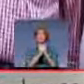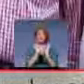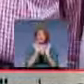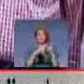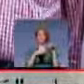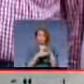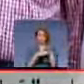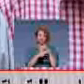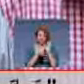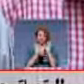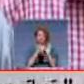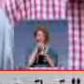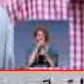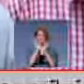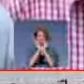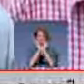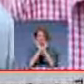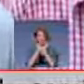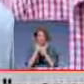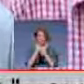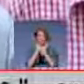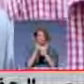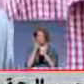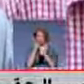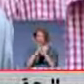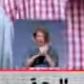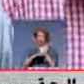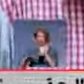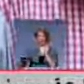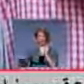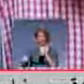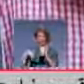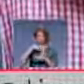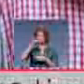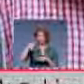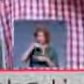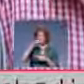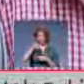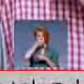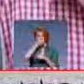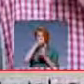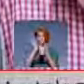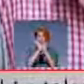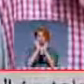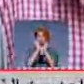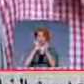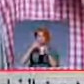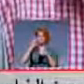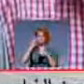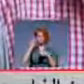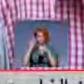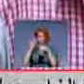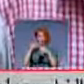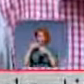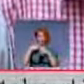اصحابه يحصنوا ويتعلموا ازاي يحصنوا اولادهم ويرقوا من هذا المس، لان الاصل في اعضاء